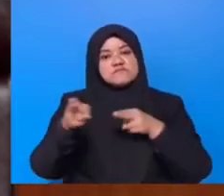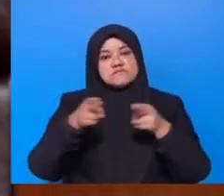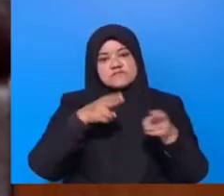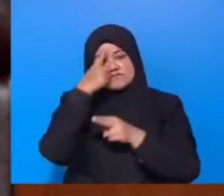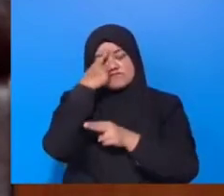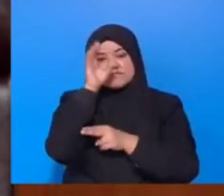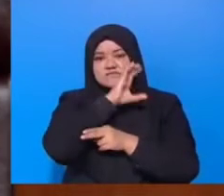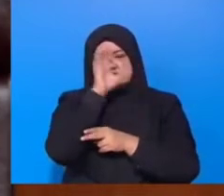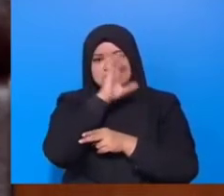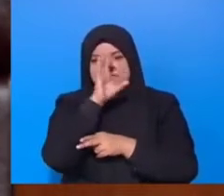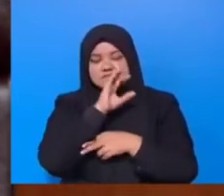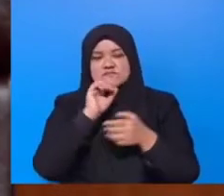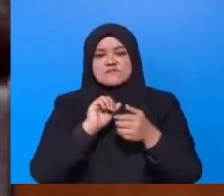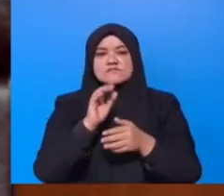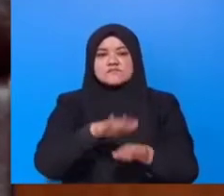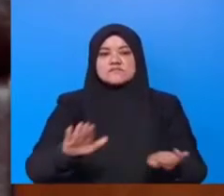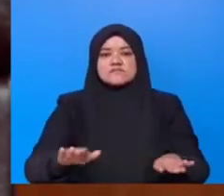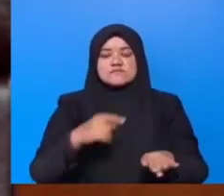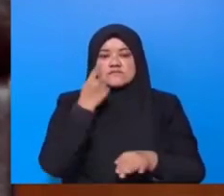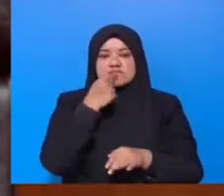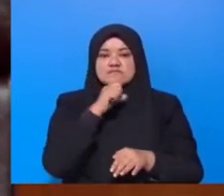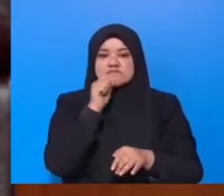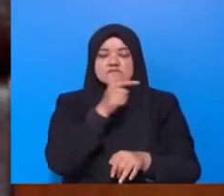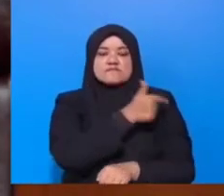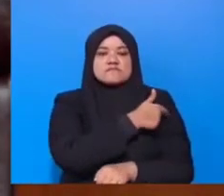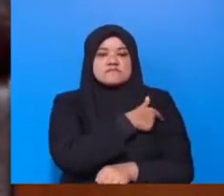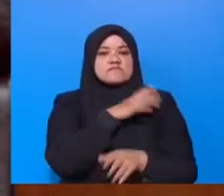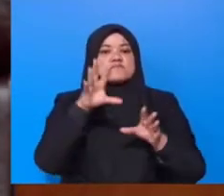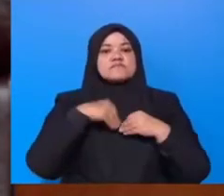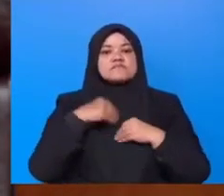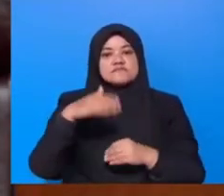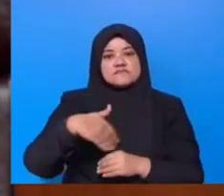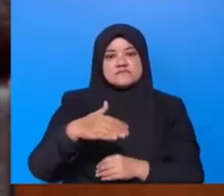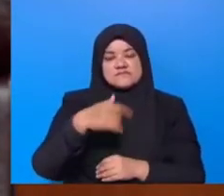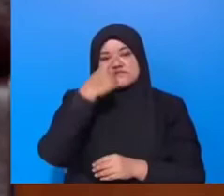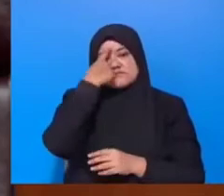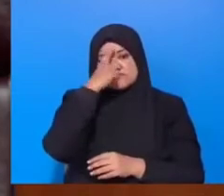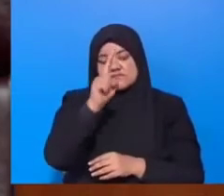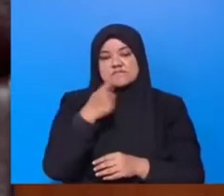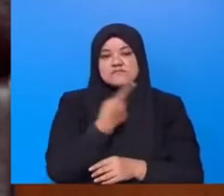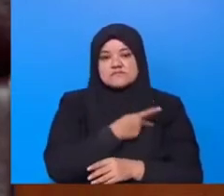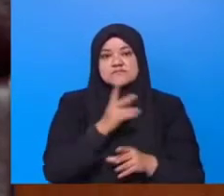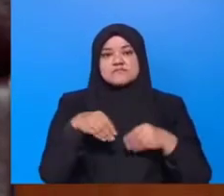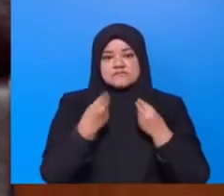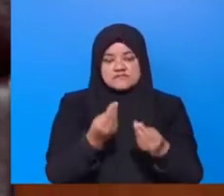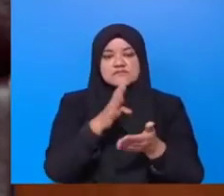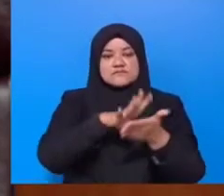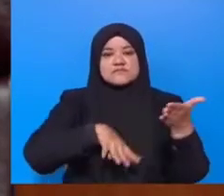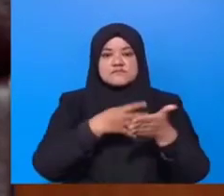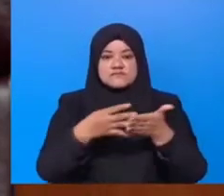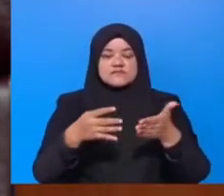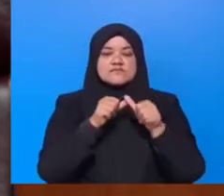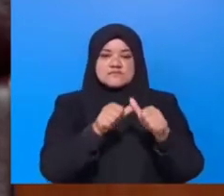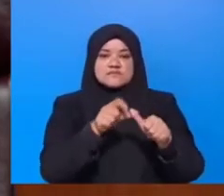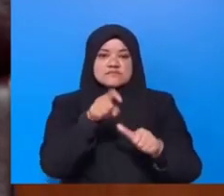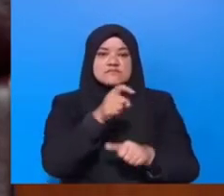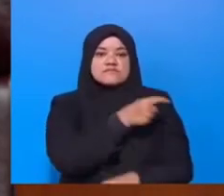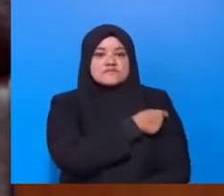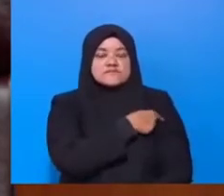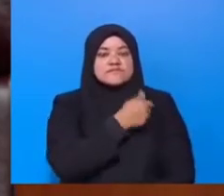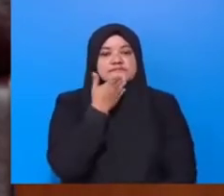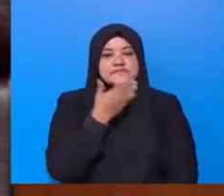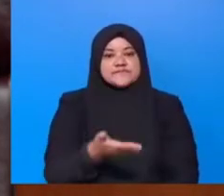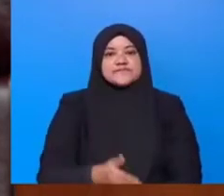untuk mesan karena yang telah tercuci imunisasi tersebut untuk dituju akan sedekat exit